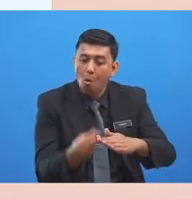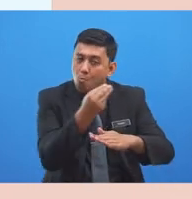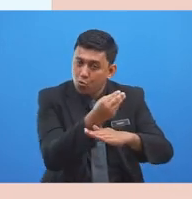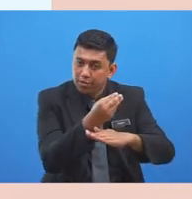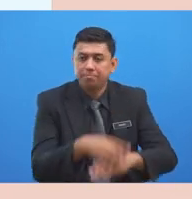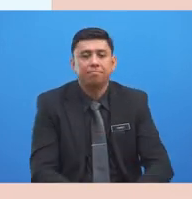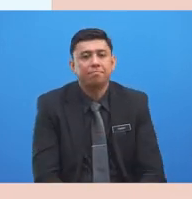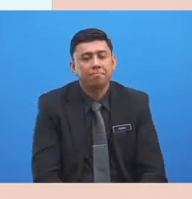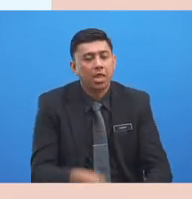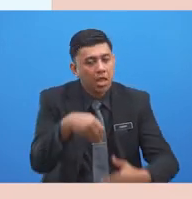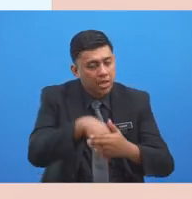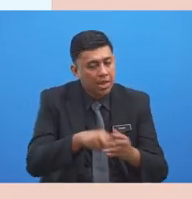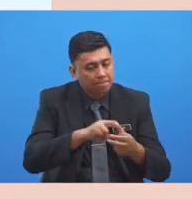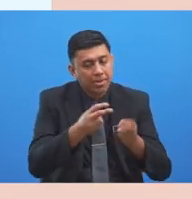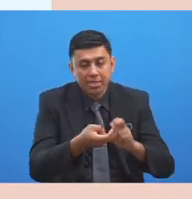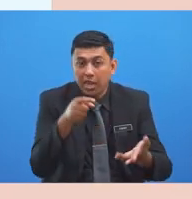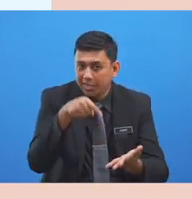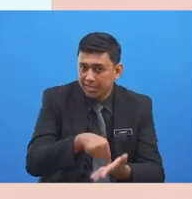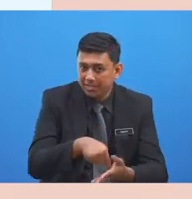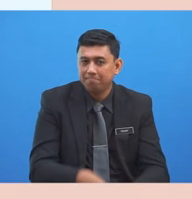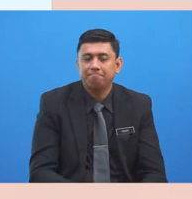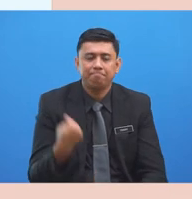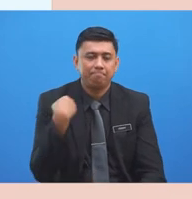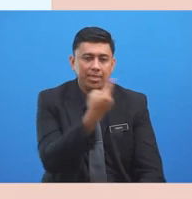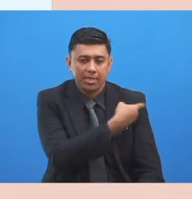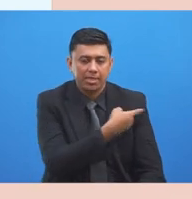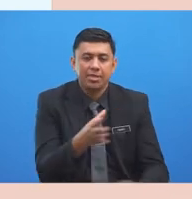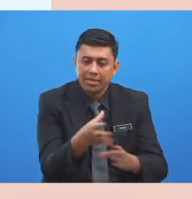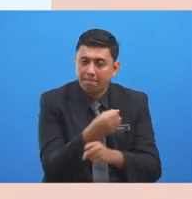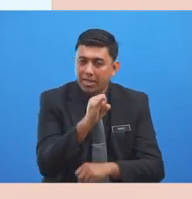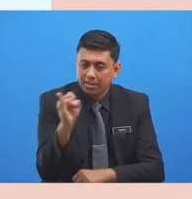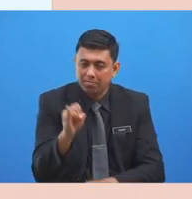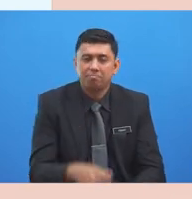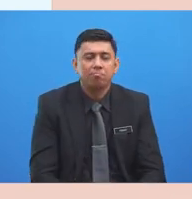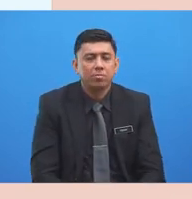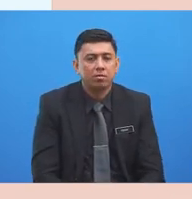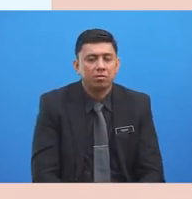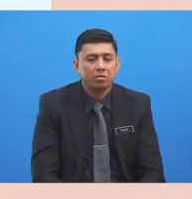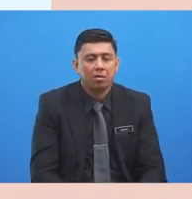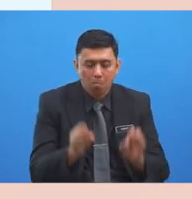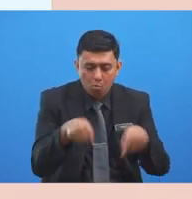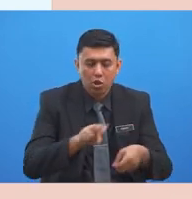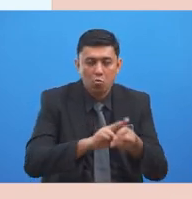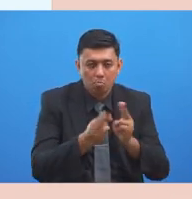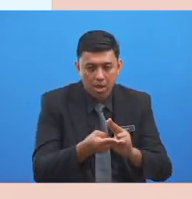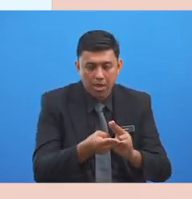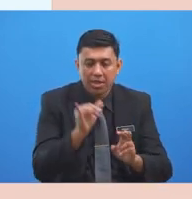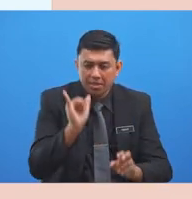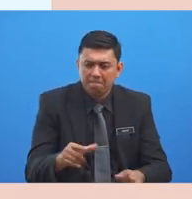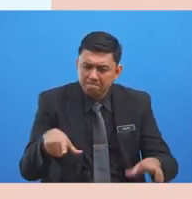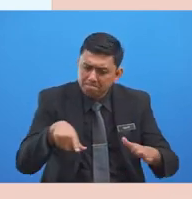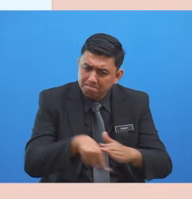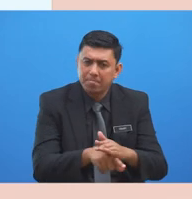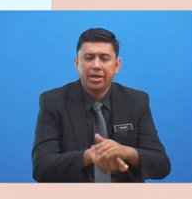output. Di dalam masalah ini, kita dapati bahawa pemboleh ubah yang terlibat